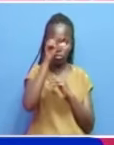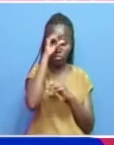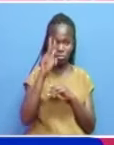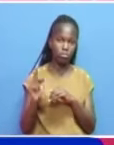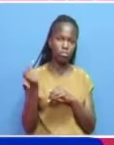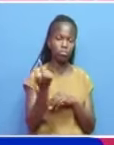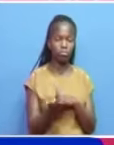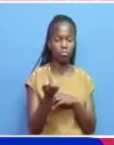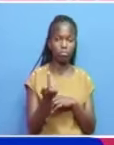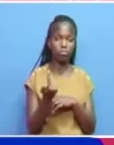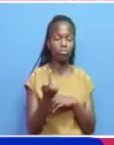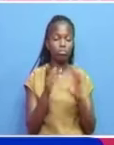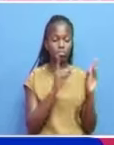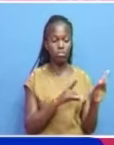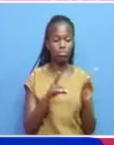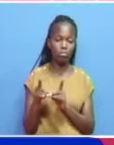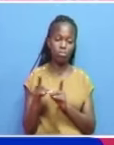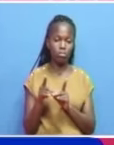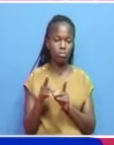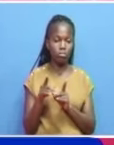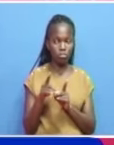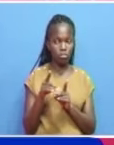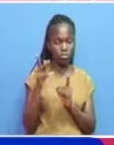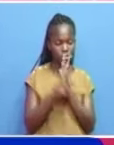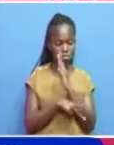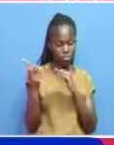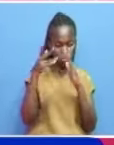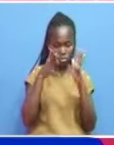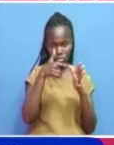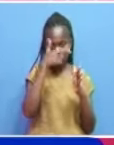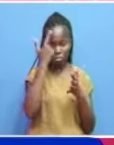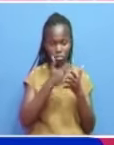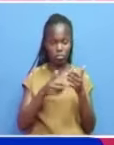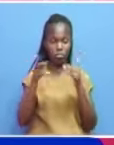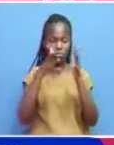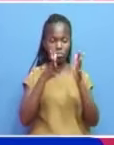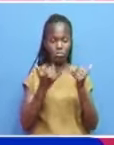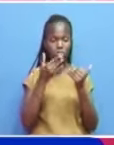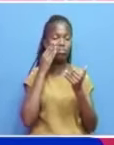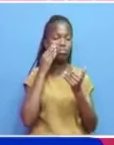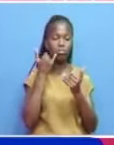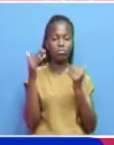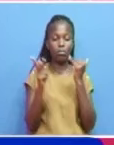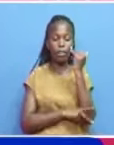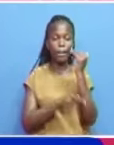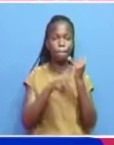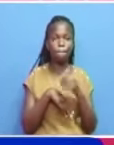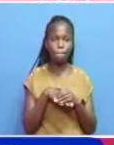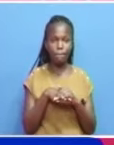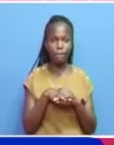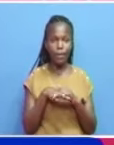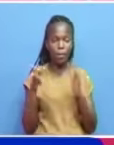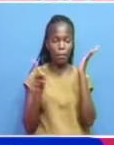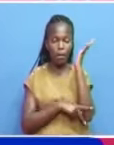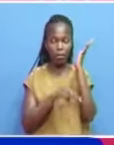Kenya Kwanza inafanya kuadhibu wa Kenya. Kwa sababu kile wa Kenya wanapitia sasa ni kuadhibiwa.